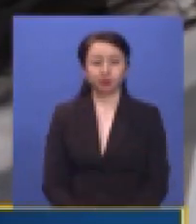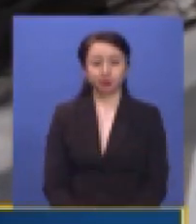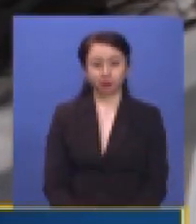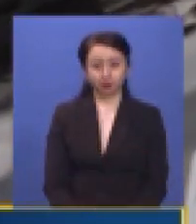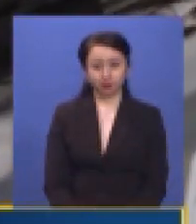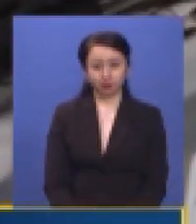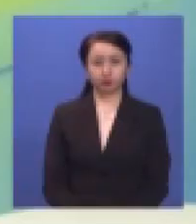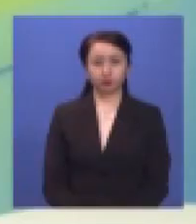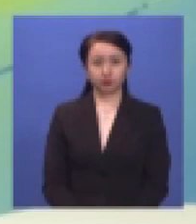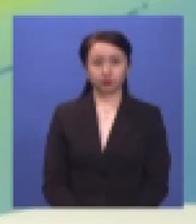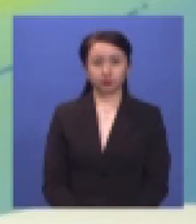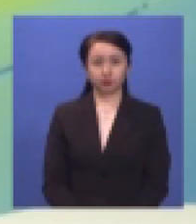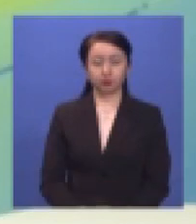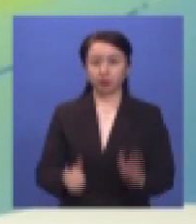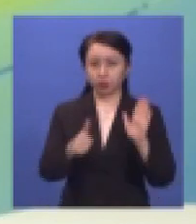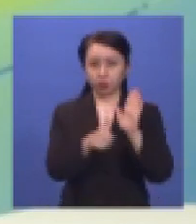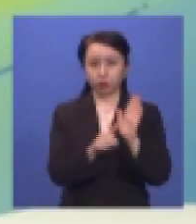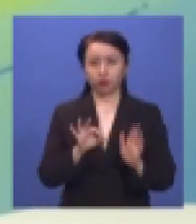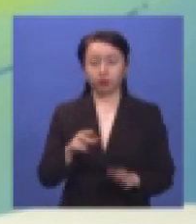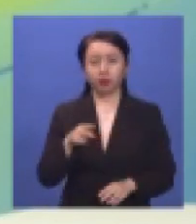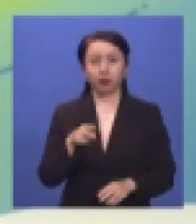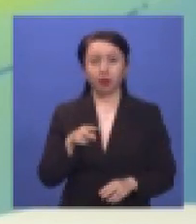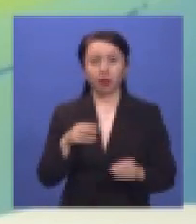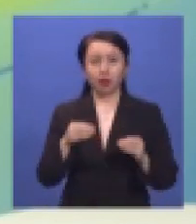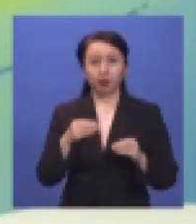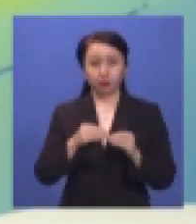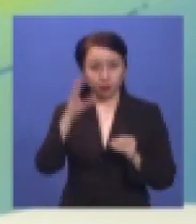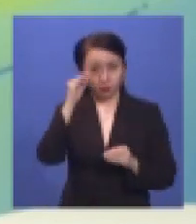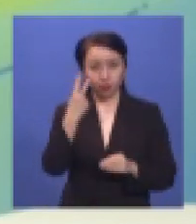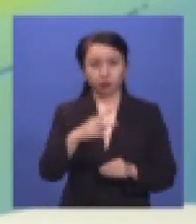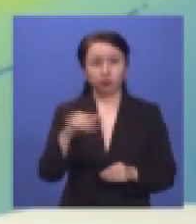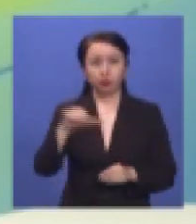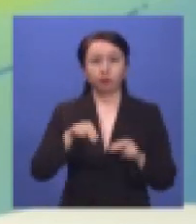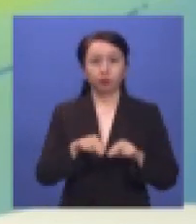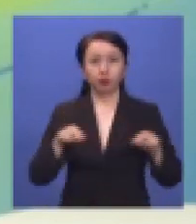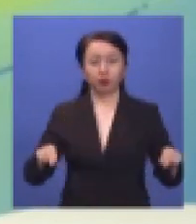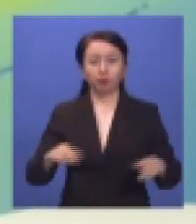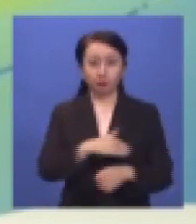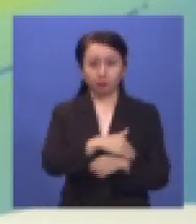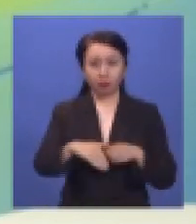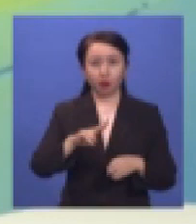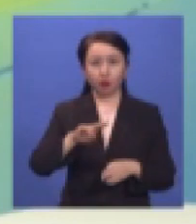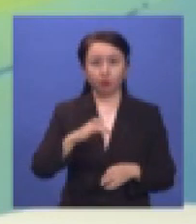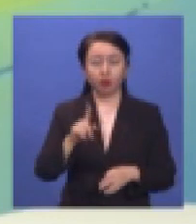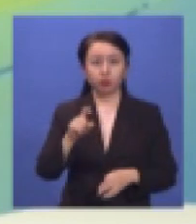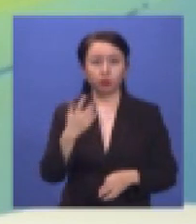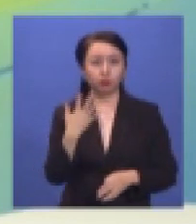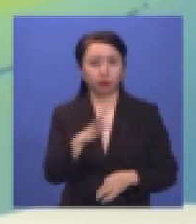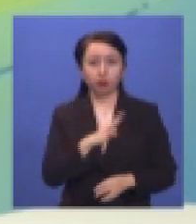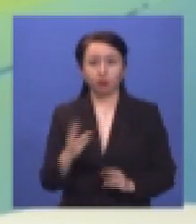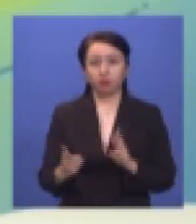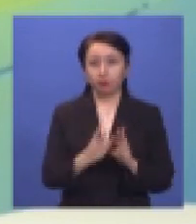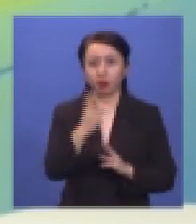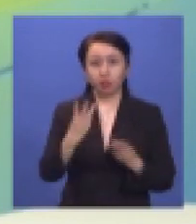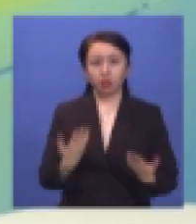Амренов, служба новостей. 6 октября в 22 часа 24 минуты в Петропавловске по адресу улица Копай, 105, произошел пожар